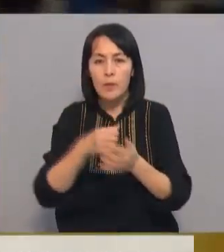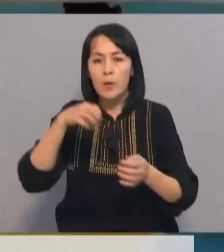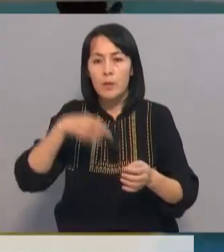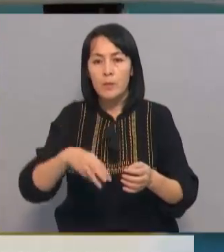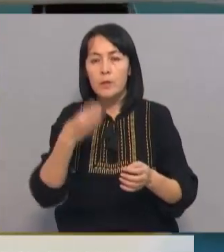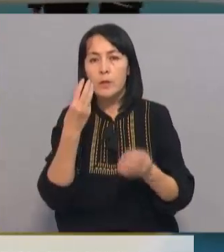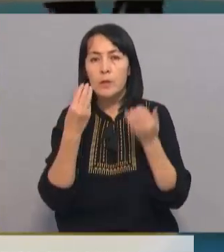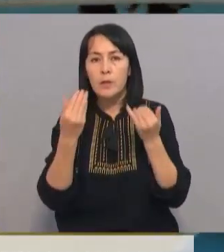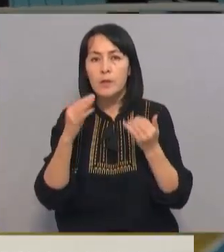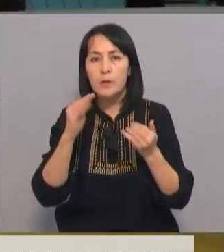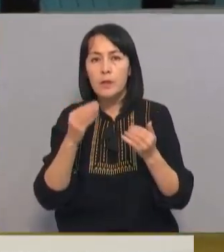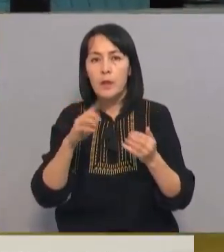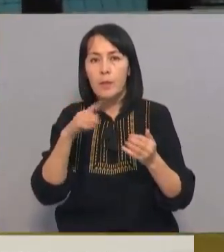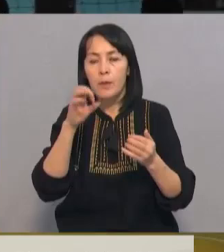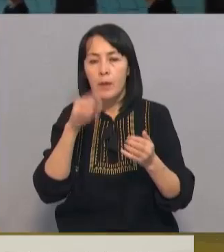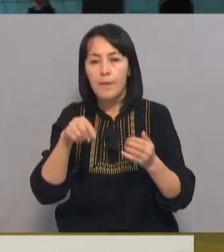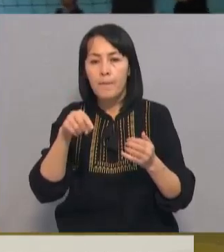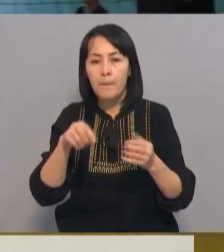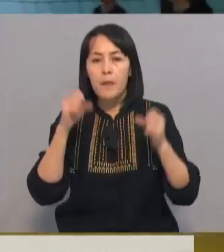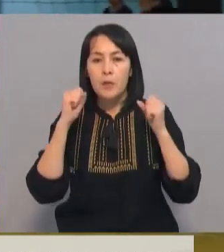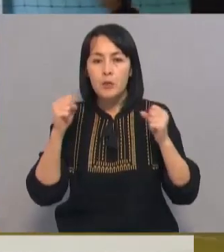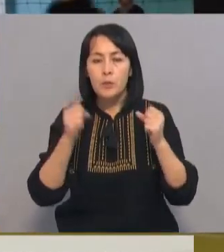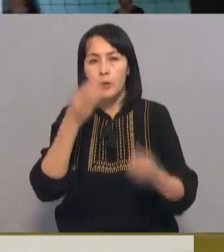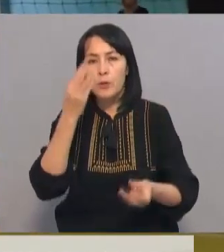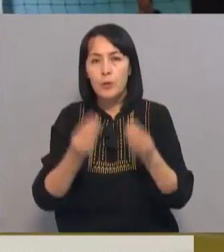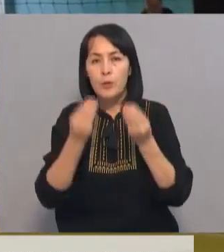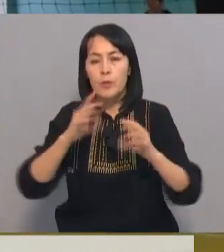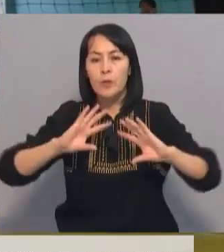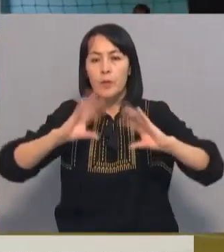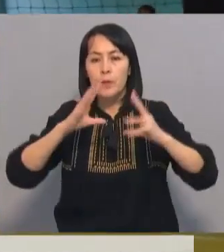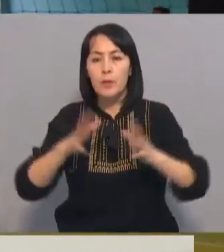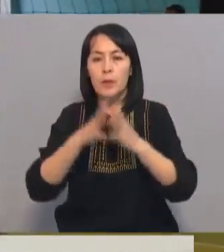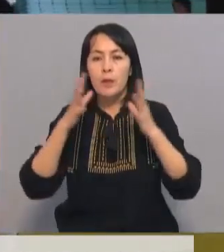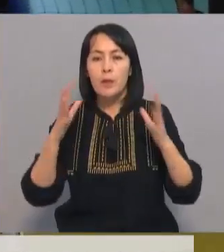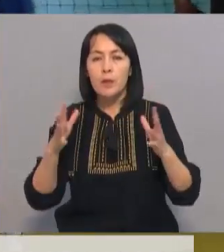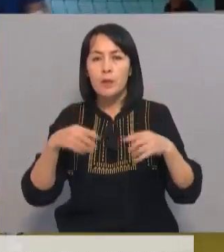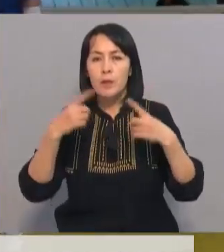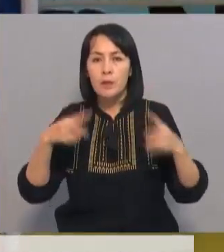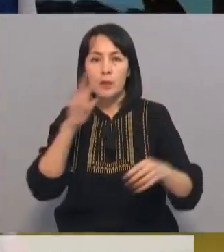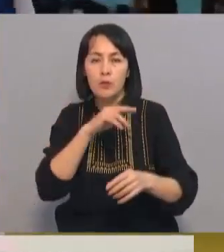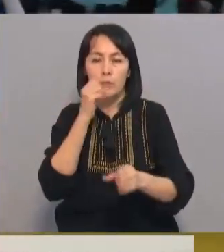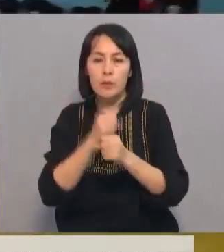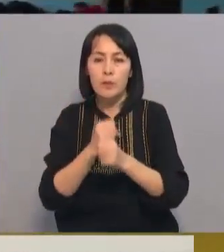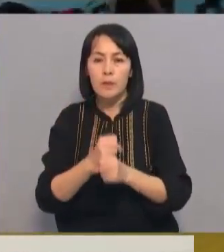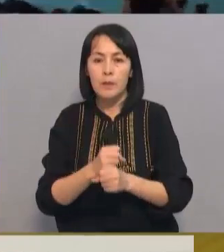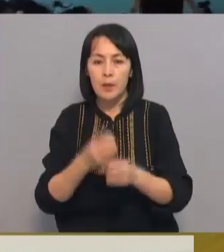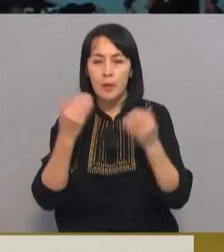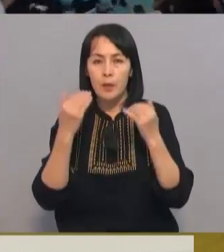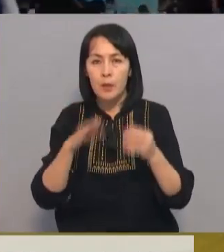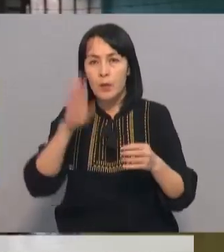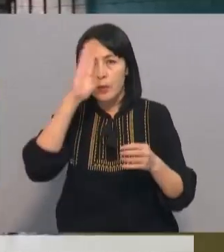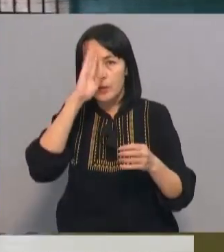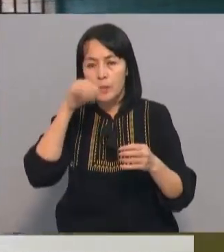Мұзафаша Жахангир Аблаев спорттық ойындардың төресі волейболдың кеңейту үшін жан жақты жұмысын бастады. Ұлдар